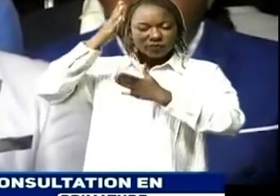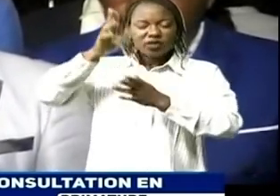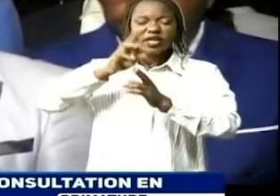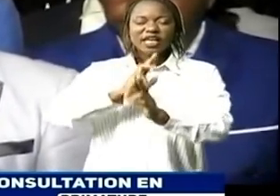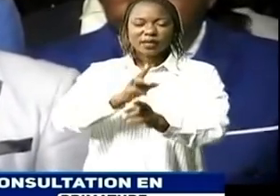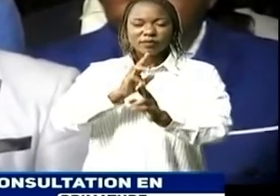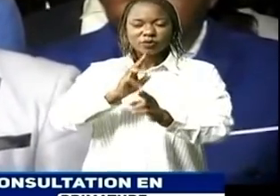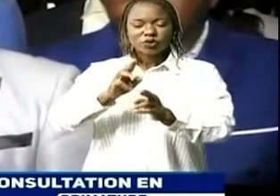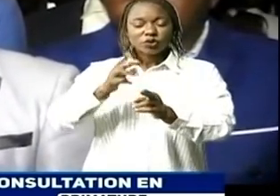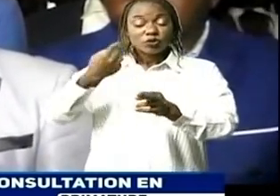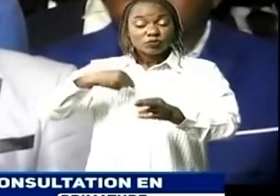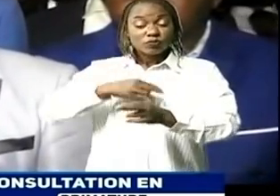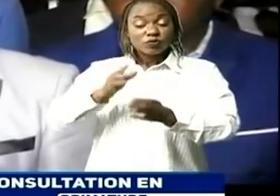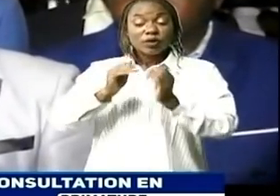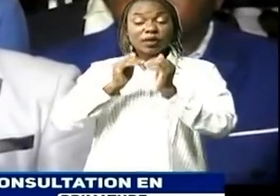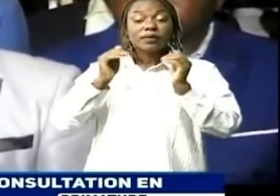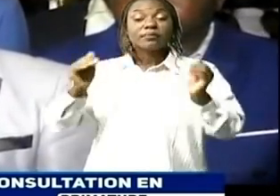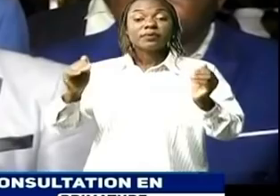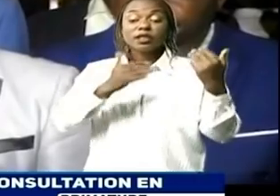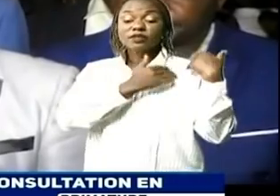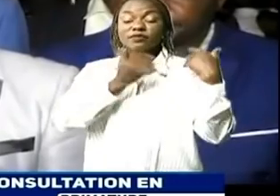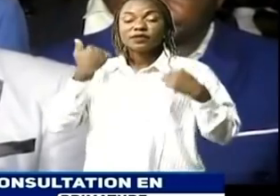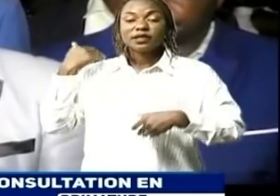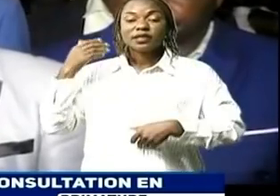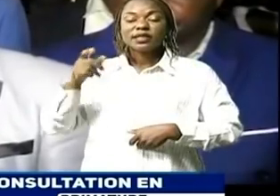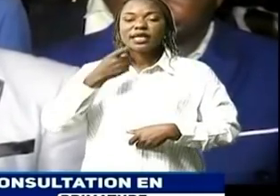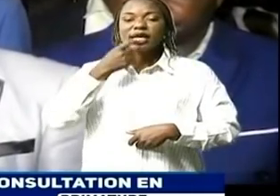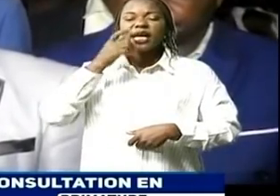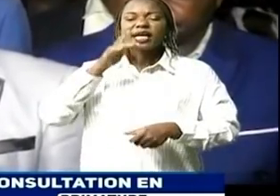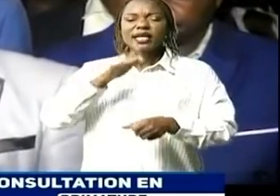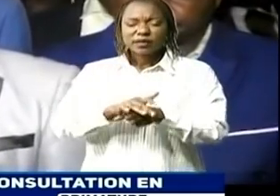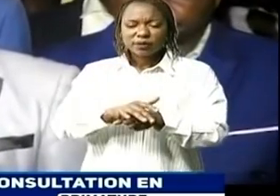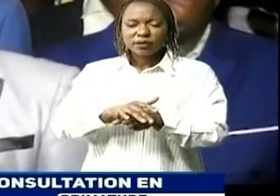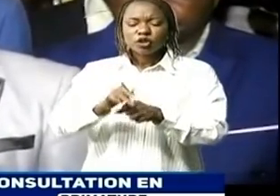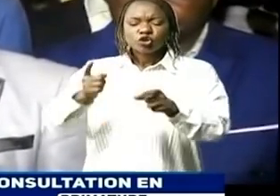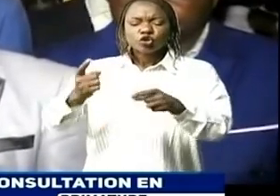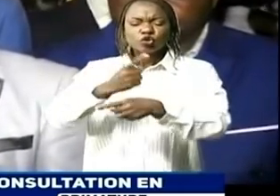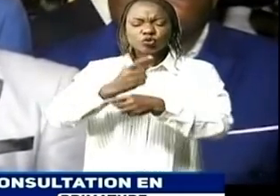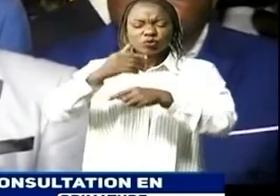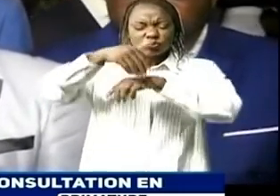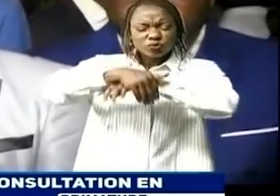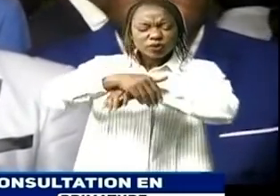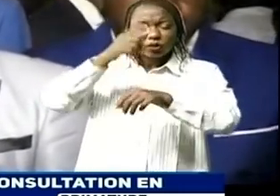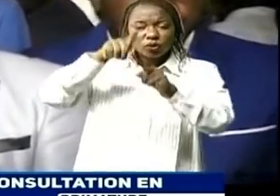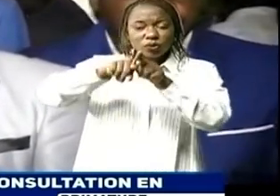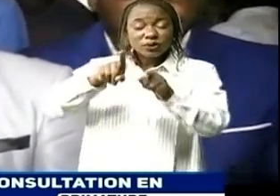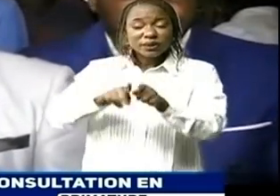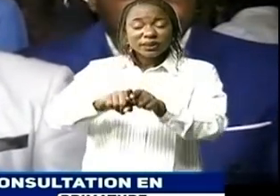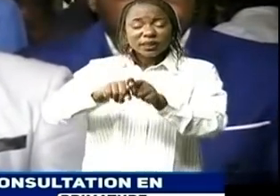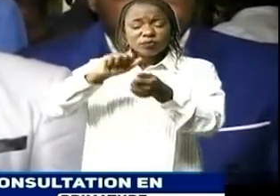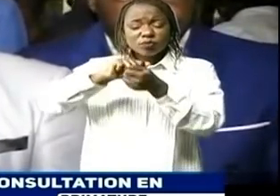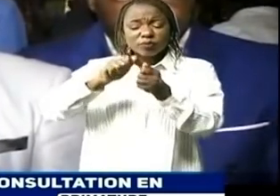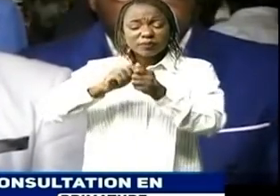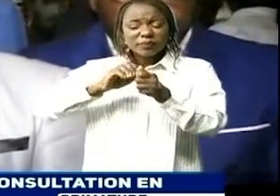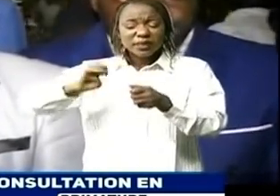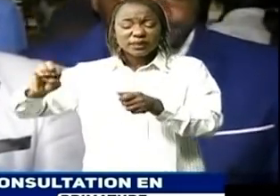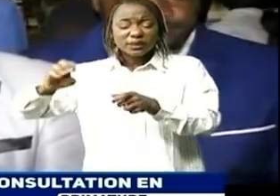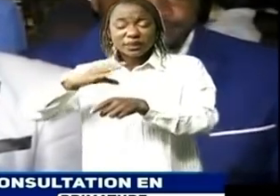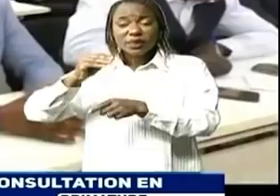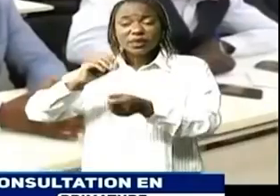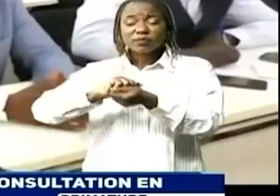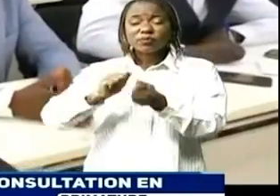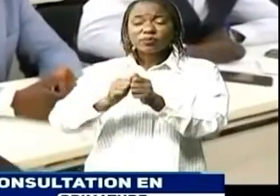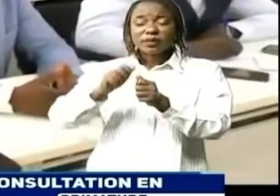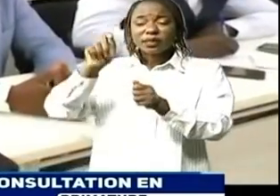de la paix que le chef de l'État prône jour et nuit pour la situation de l'Est et de la province de l'Ituri en